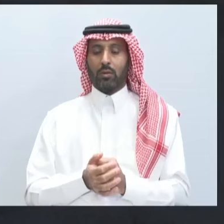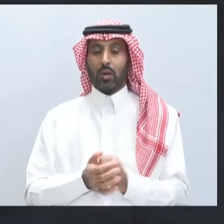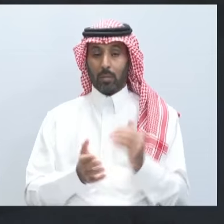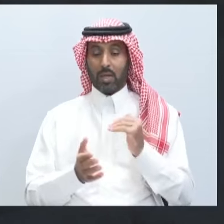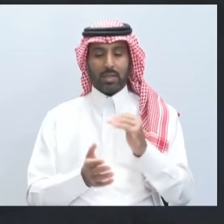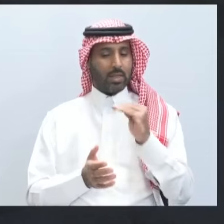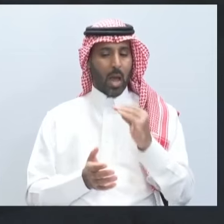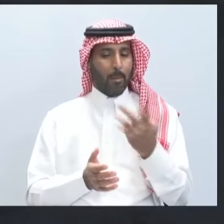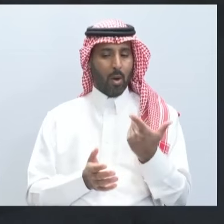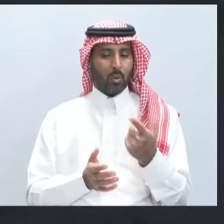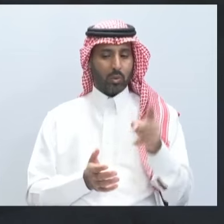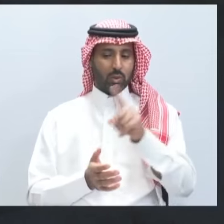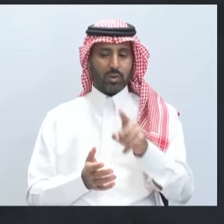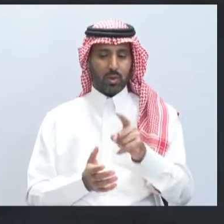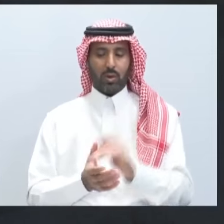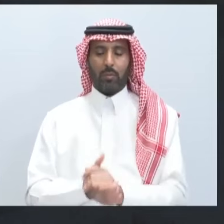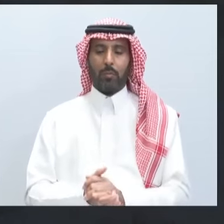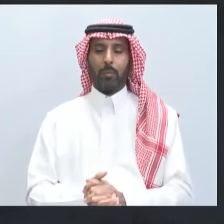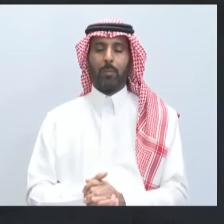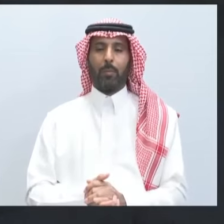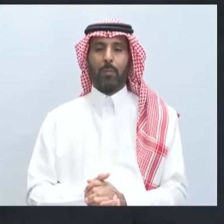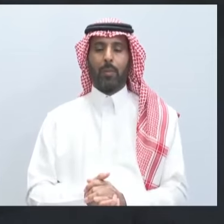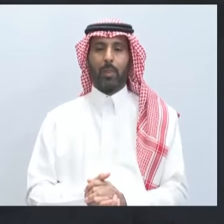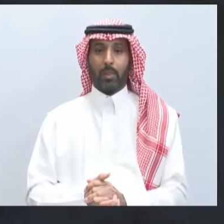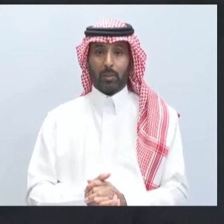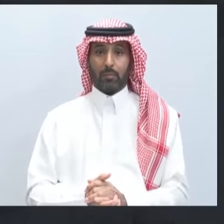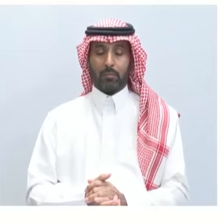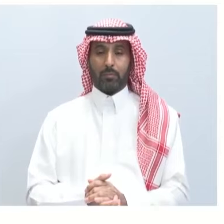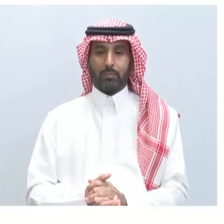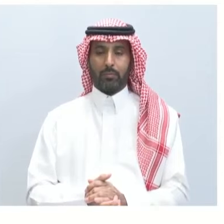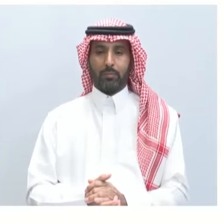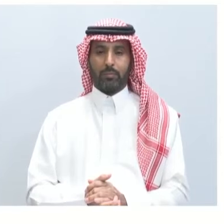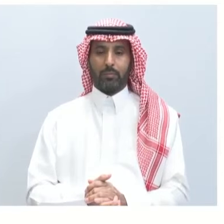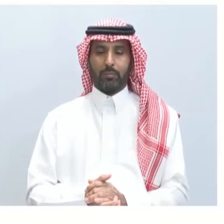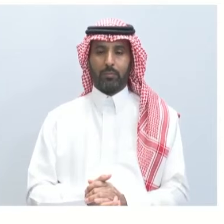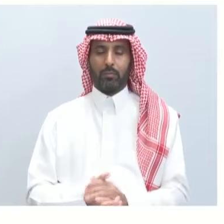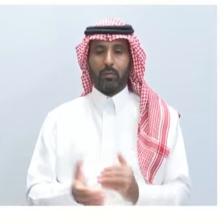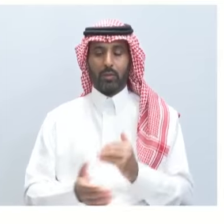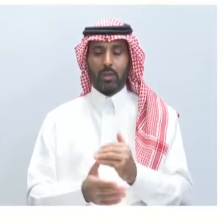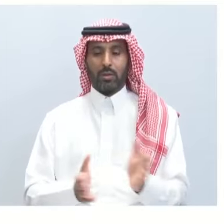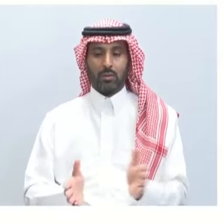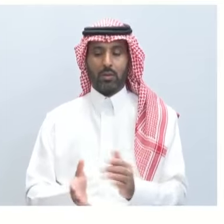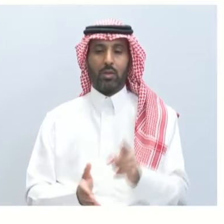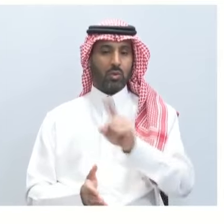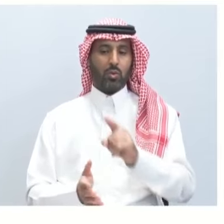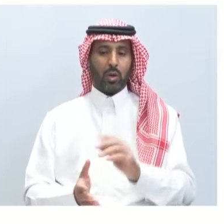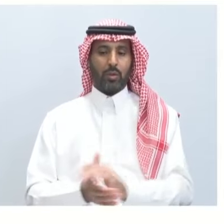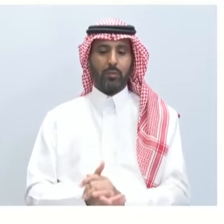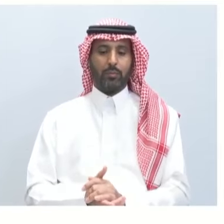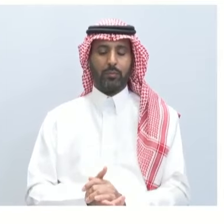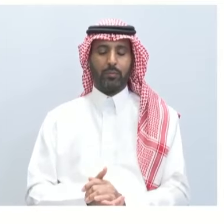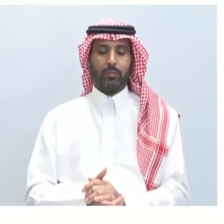الان نته ونستعد للاجابه على السؤال الذي سيظهر امامكم السؤال